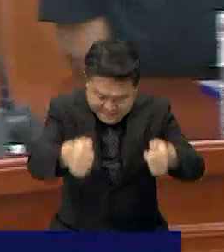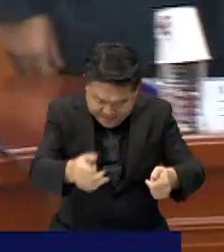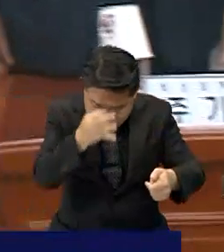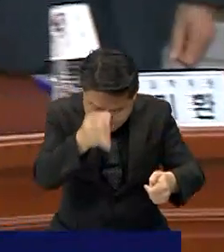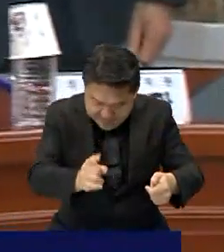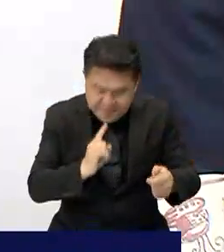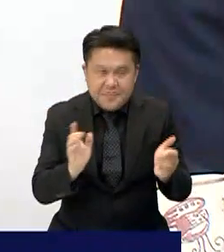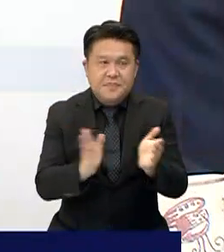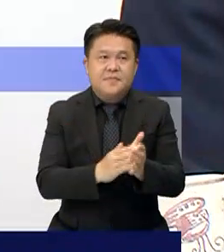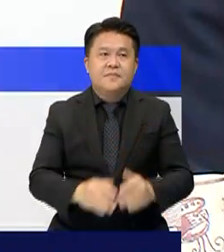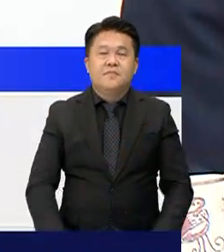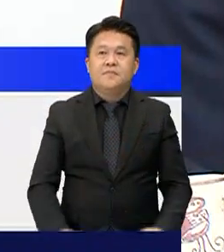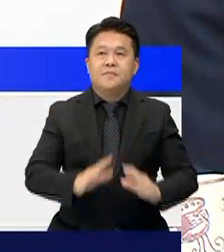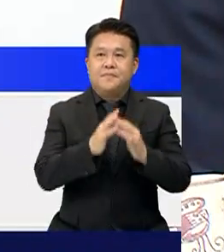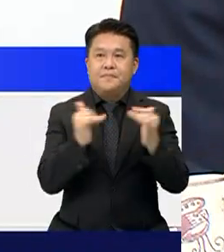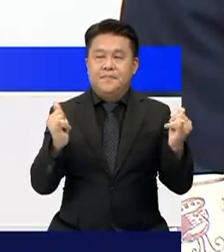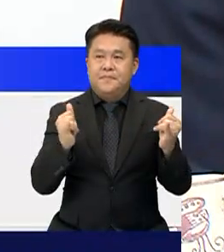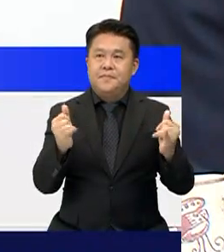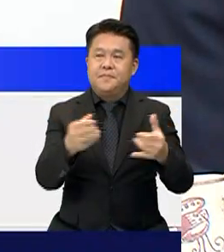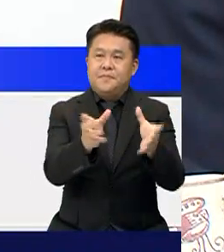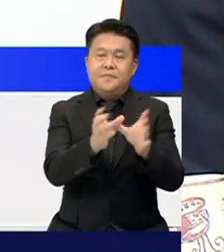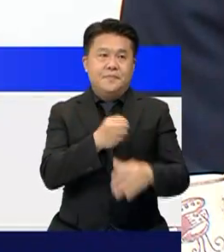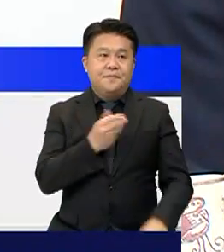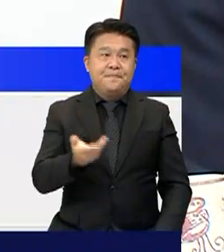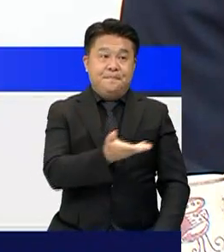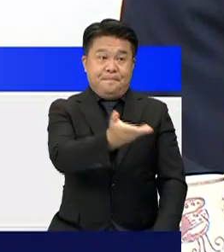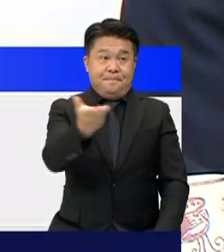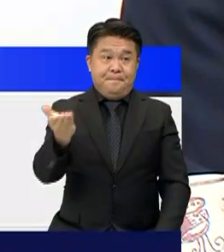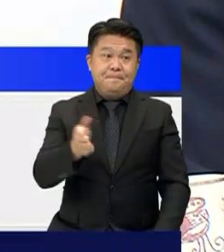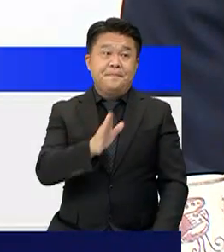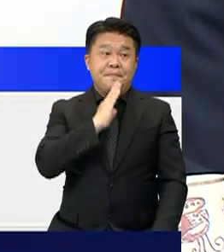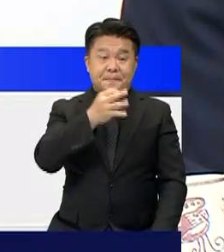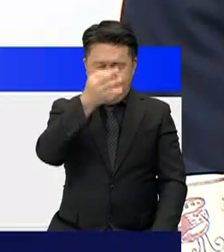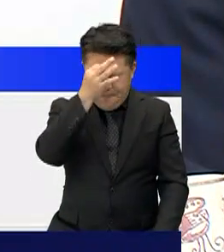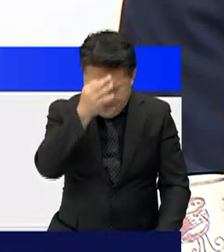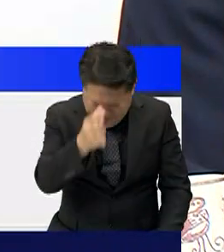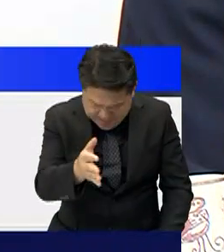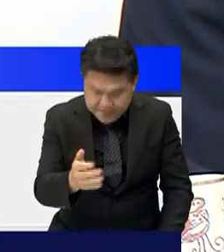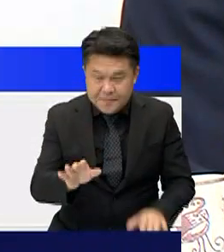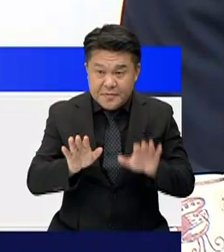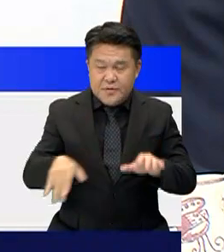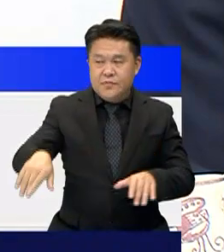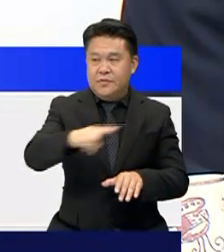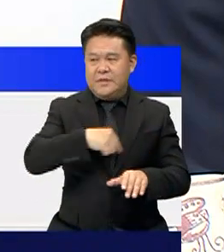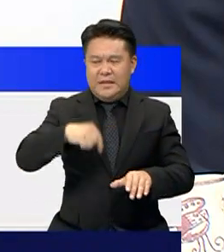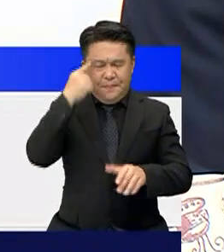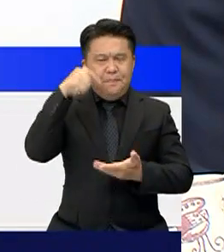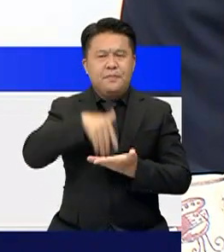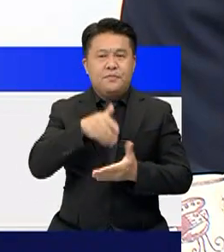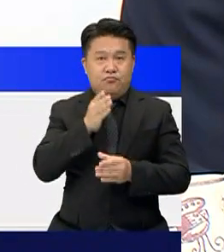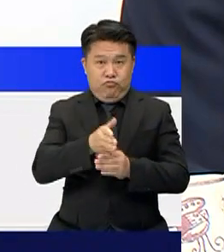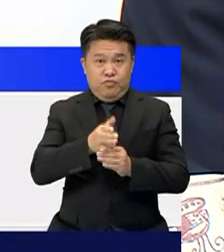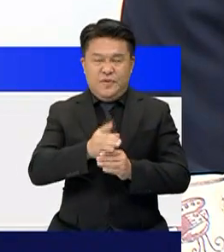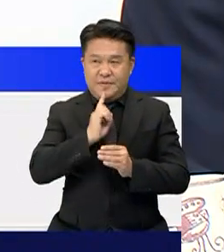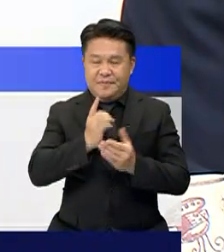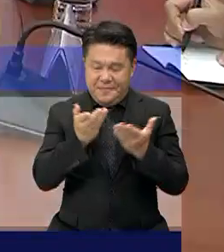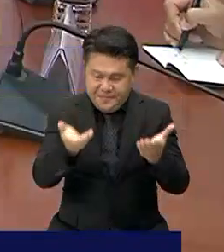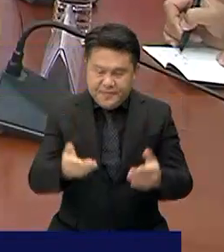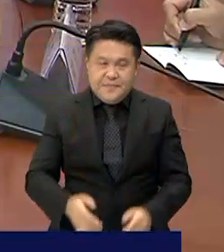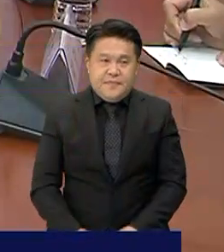사과했습니다. 국민과 당원들께 진심으로 사과하고 반성하고 있다는 말씀을